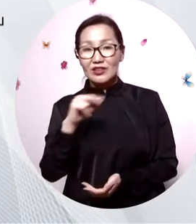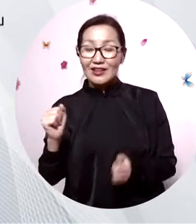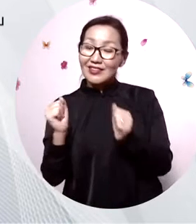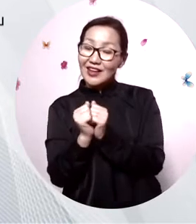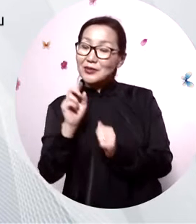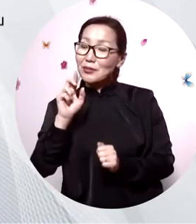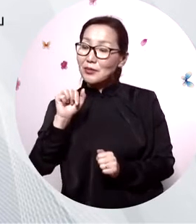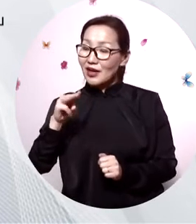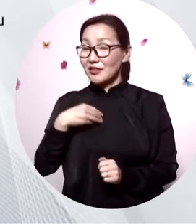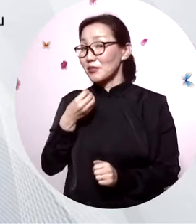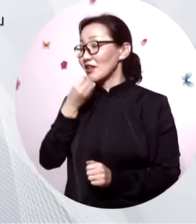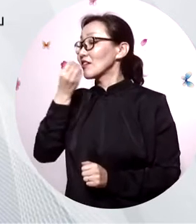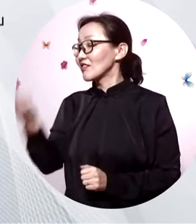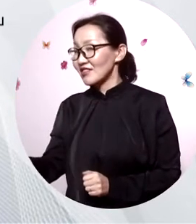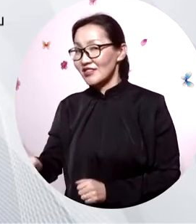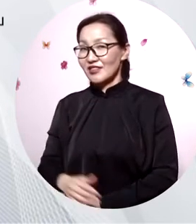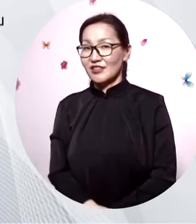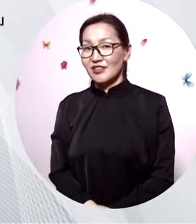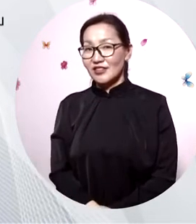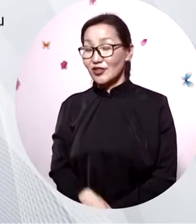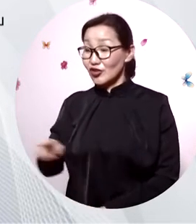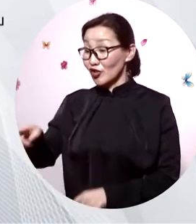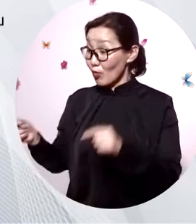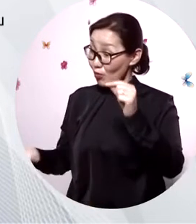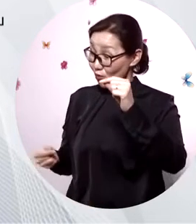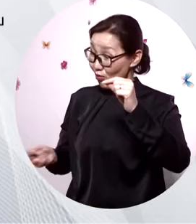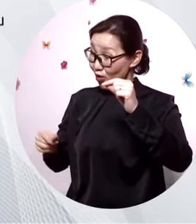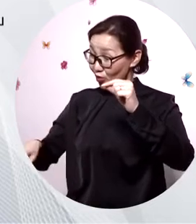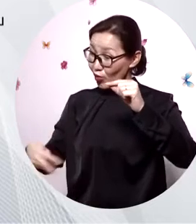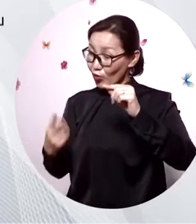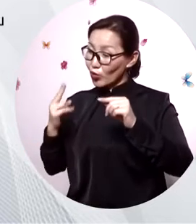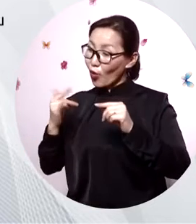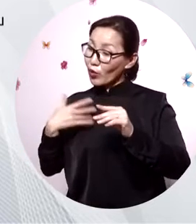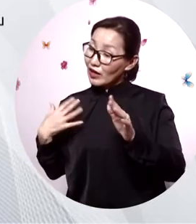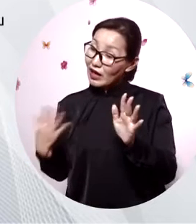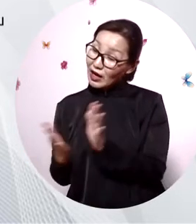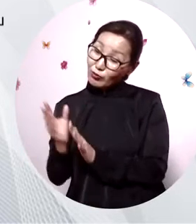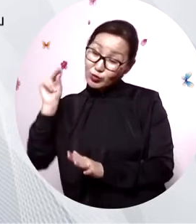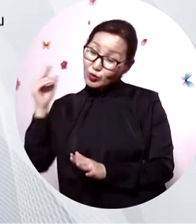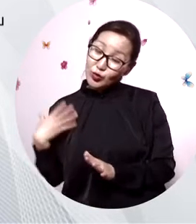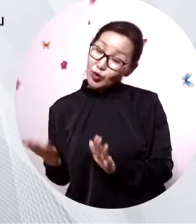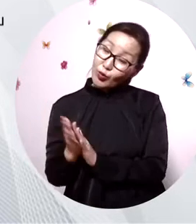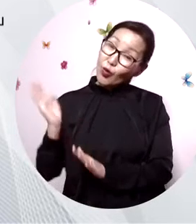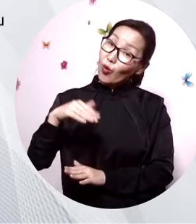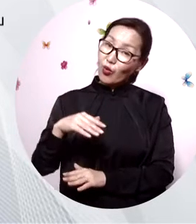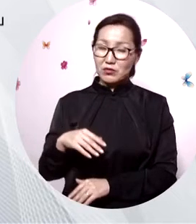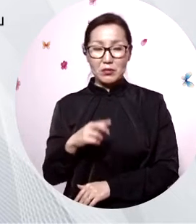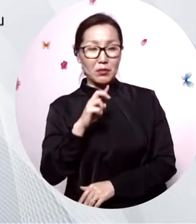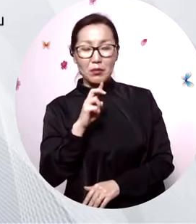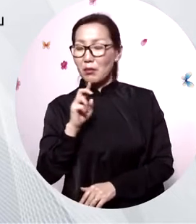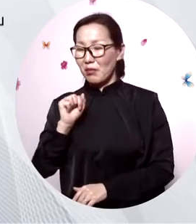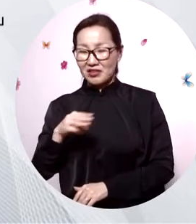удаа найз баттай ярилцаж суугаад. Чи морин хуурын дугууланд надтай хамт суралцах уу гэхэд